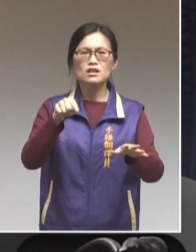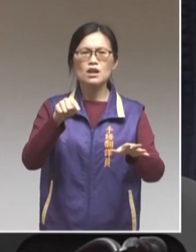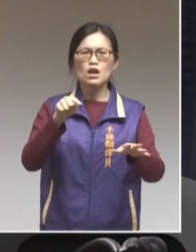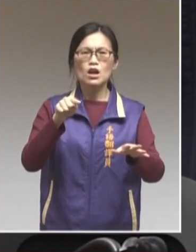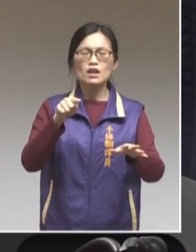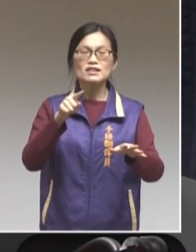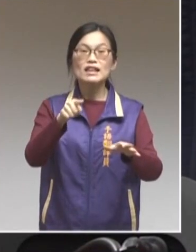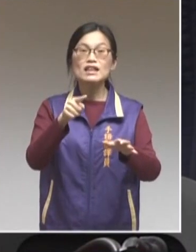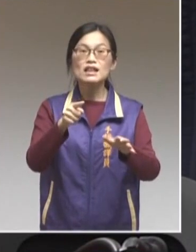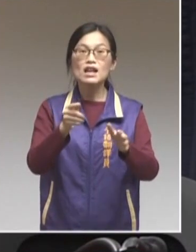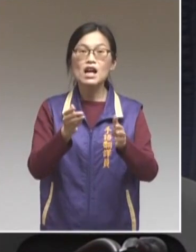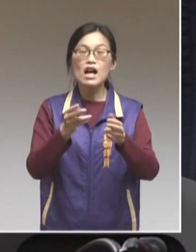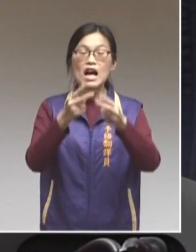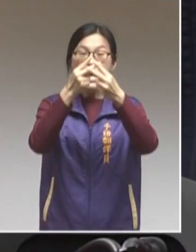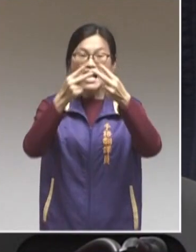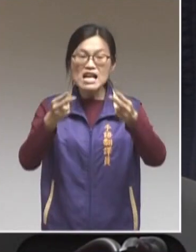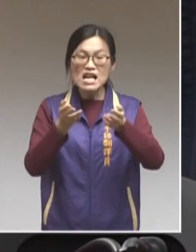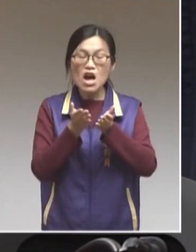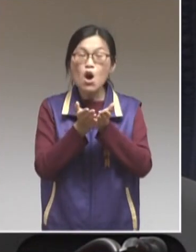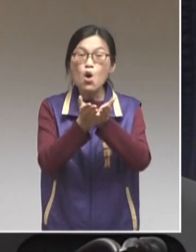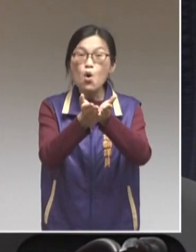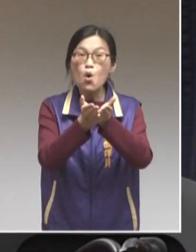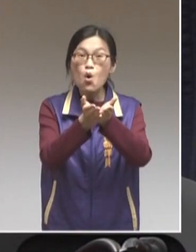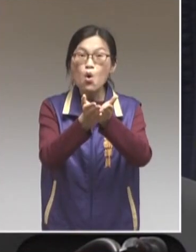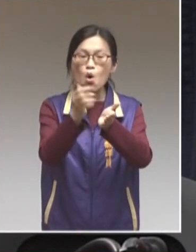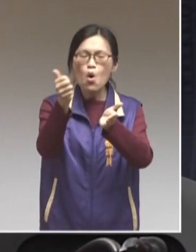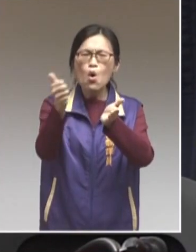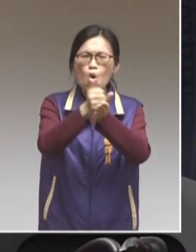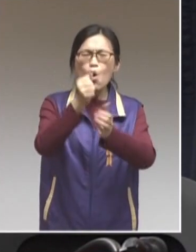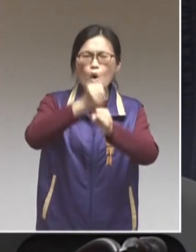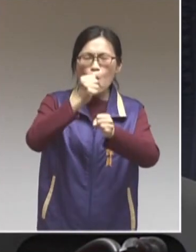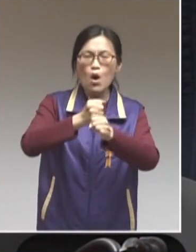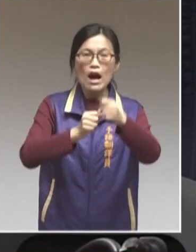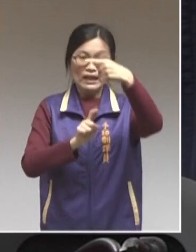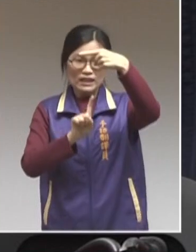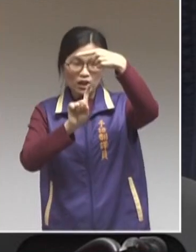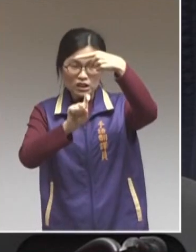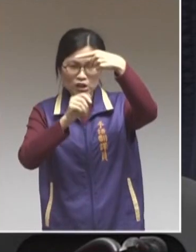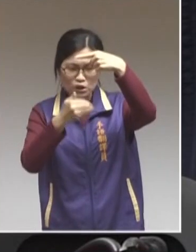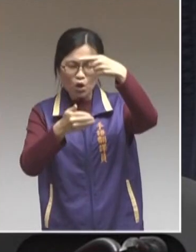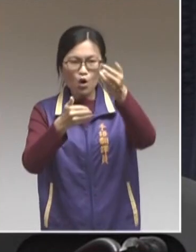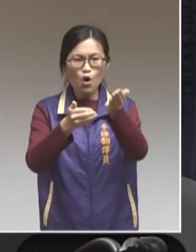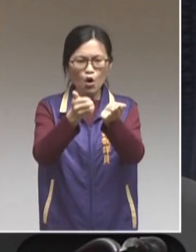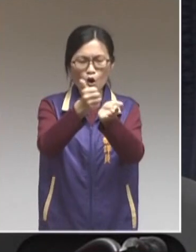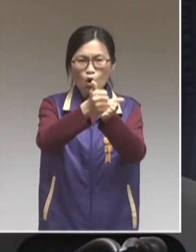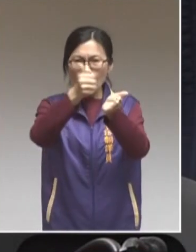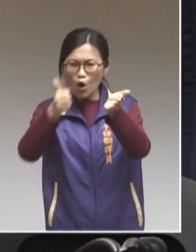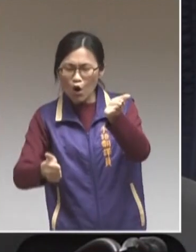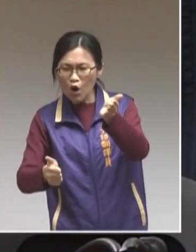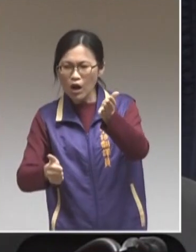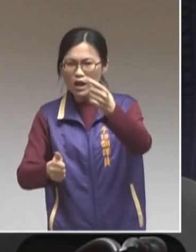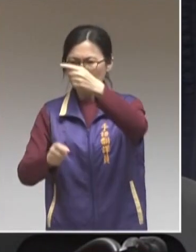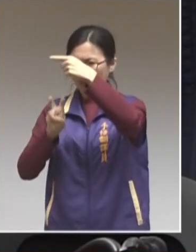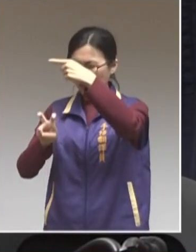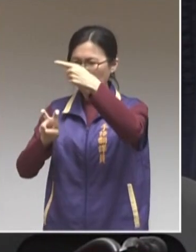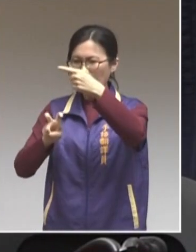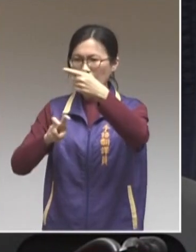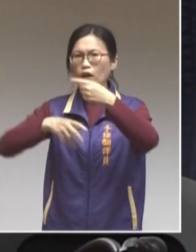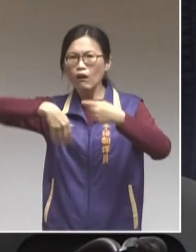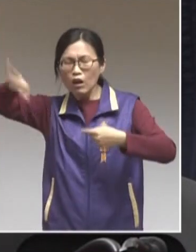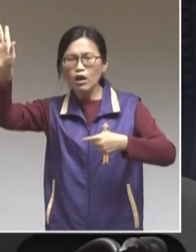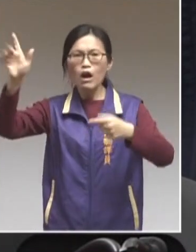某一艘客轮上面的一个工作者，他在1月19号下船之后，20号他就离开高